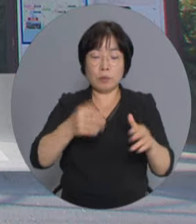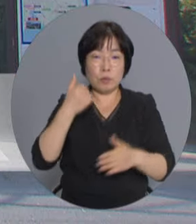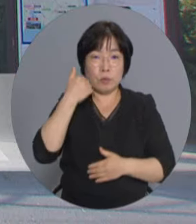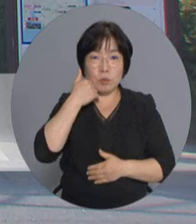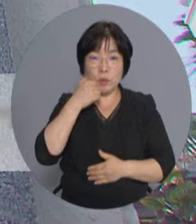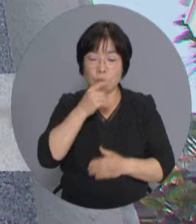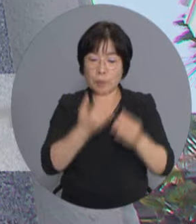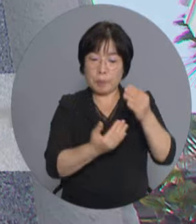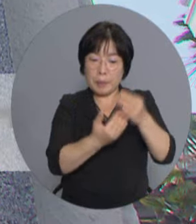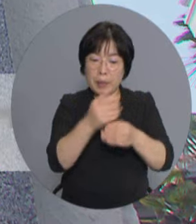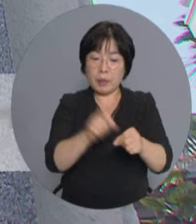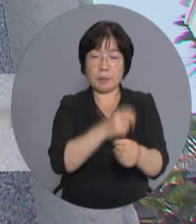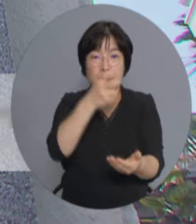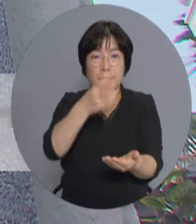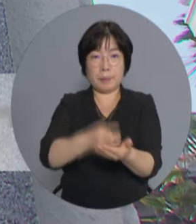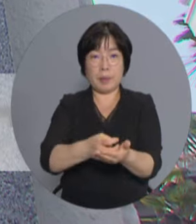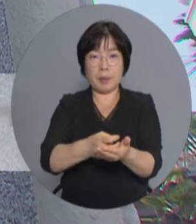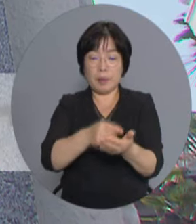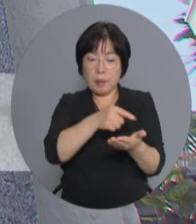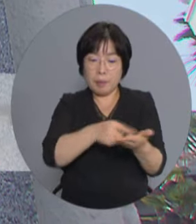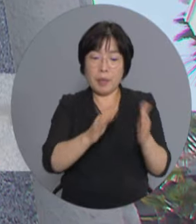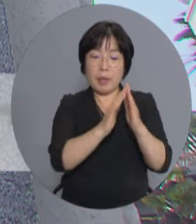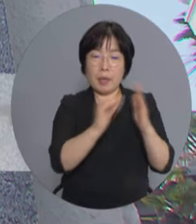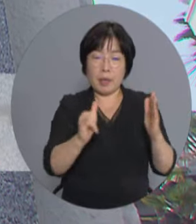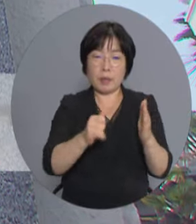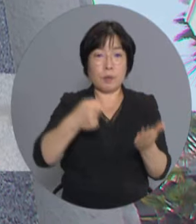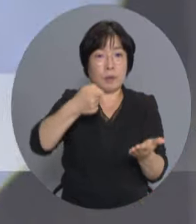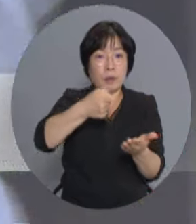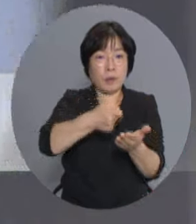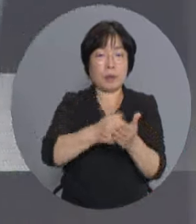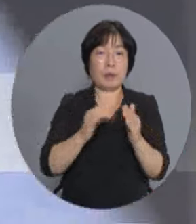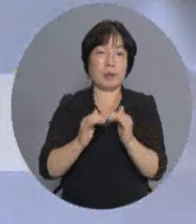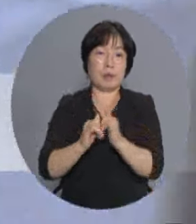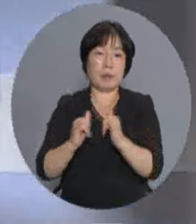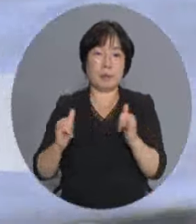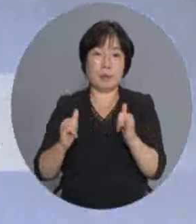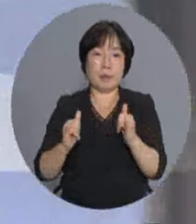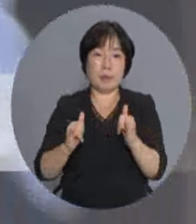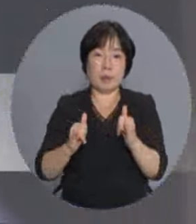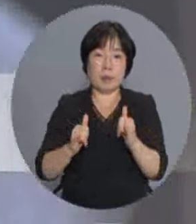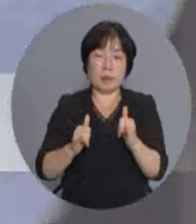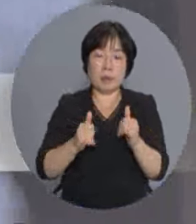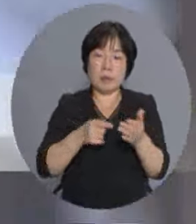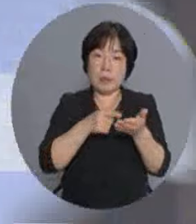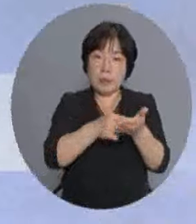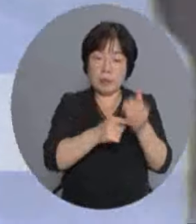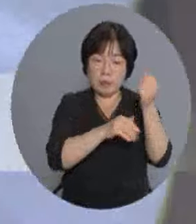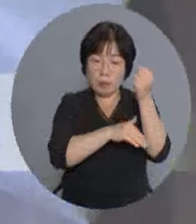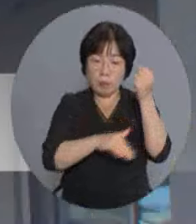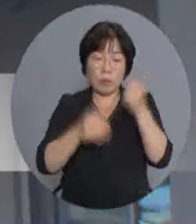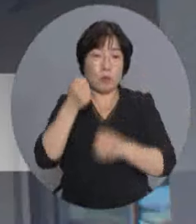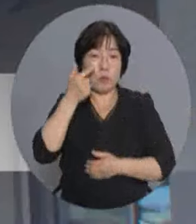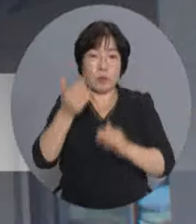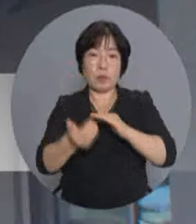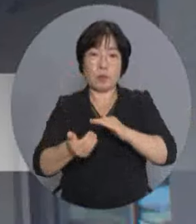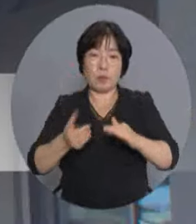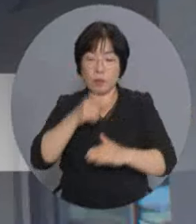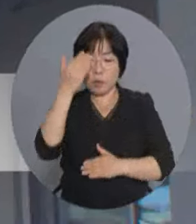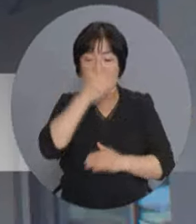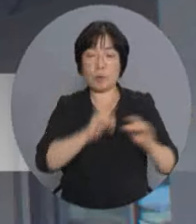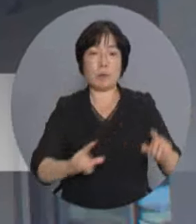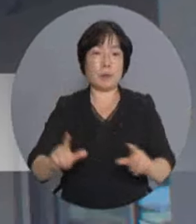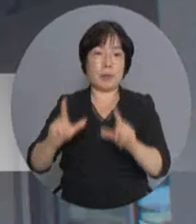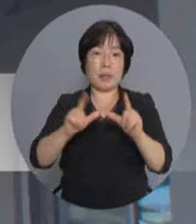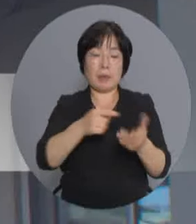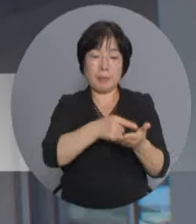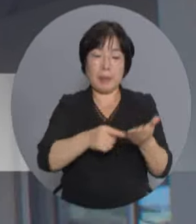대상은 여순사건특별법에 따라 희생자 유족으로 결정된 사람으로 지급 신청일 기준 6개월 전부터 여수에 거주